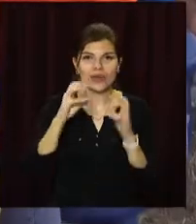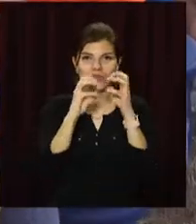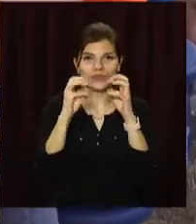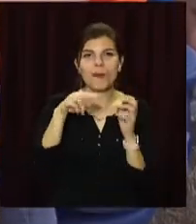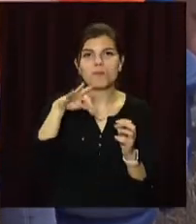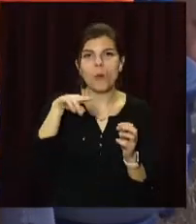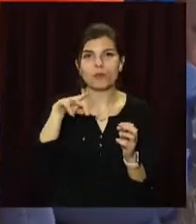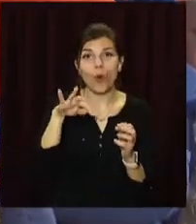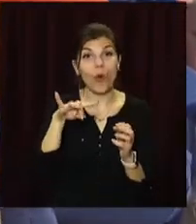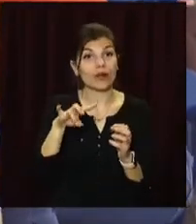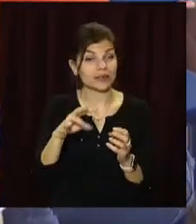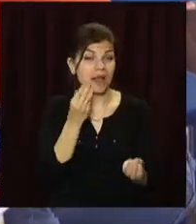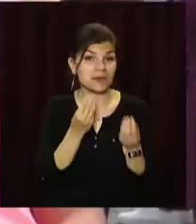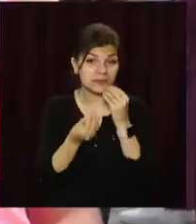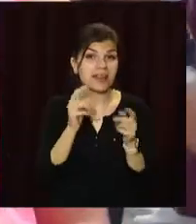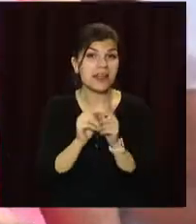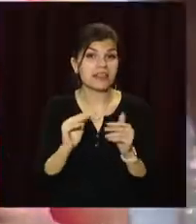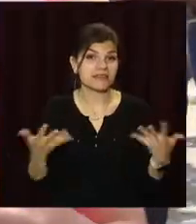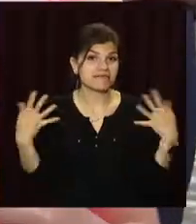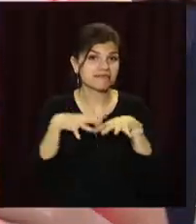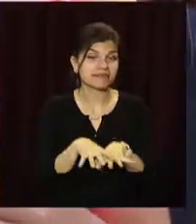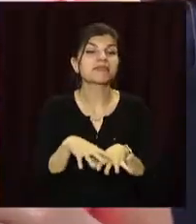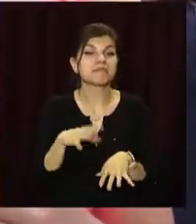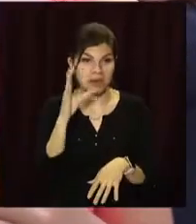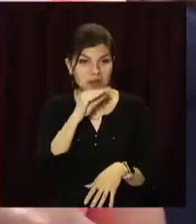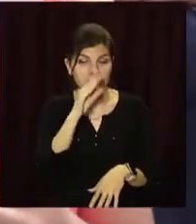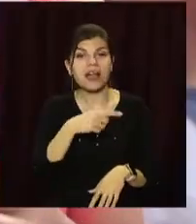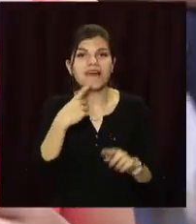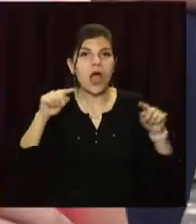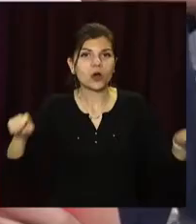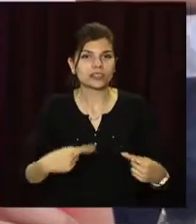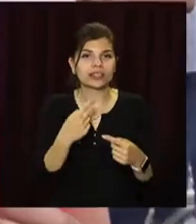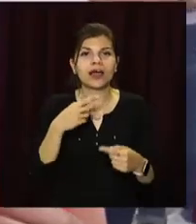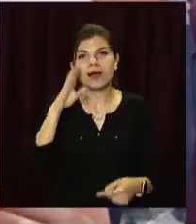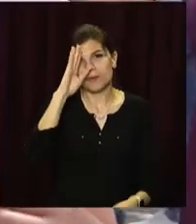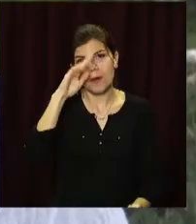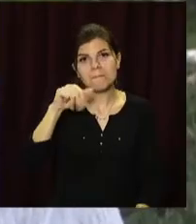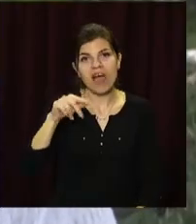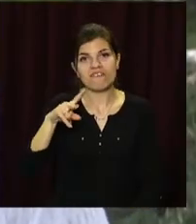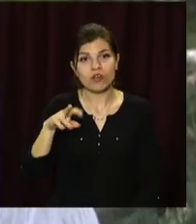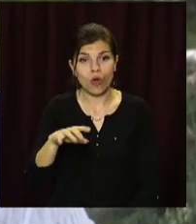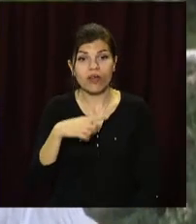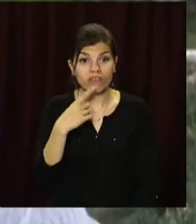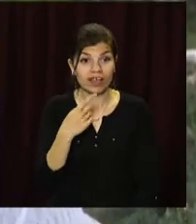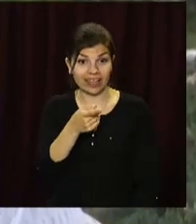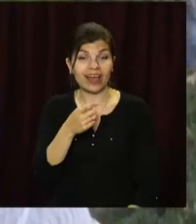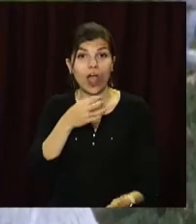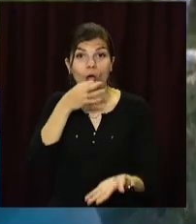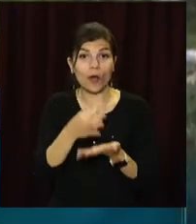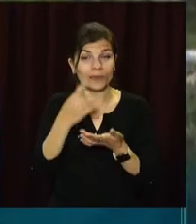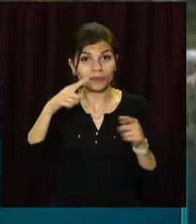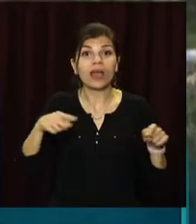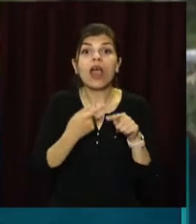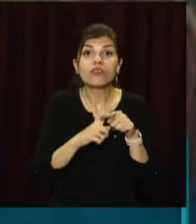такий спосіб вдалося об'єднати дітей, переконаний один із організаторів свята Павло Овчинніков. Таким образом відбувається інклюзія,